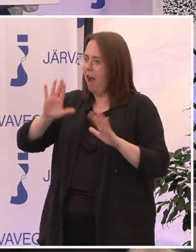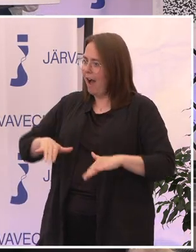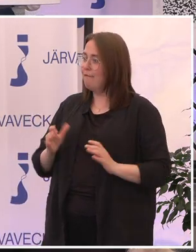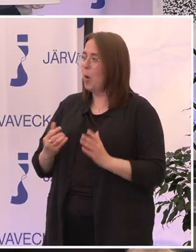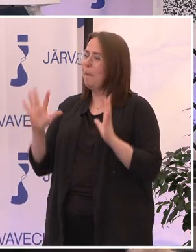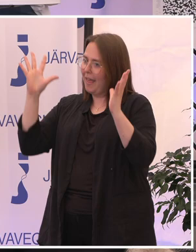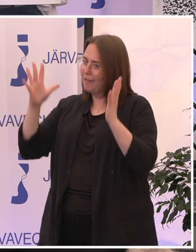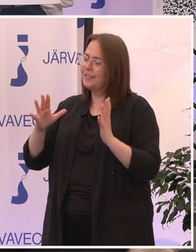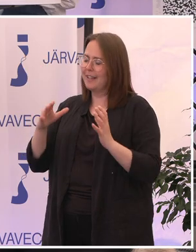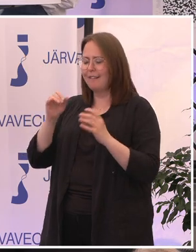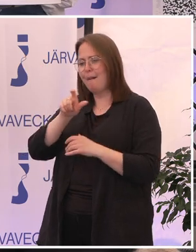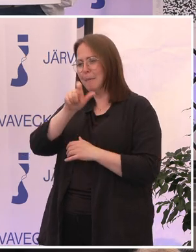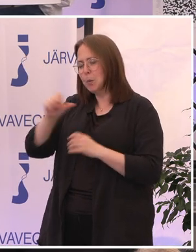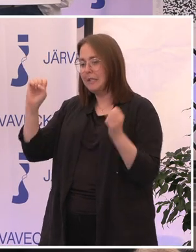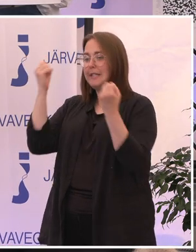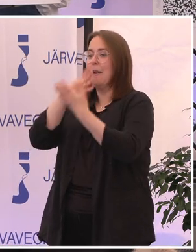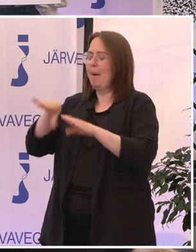av på scenen så det ska vi inte vara med om igen, tänker jag.